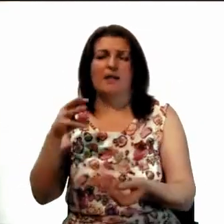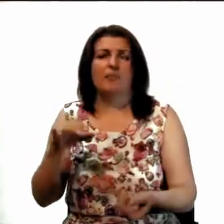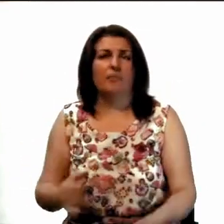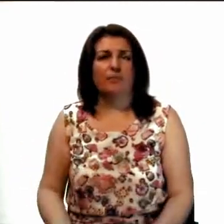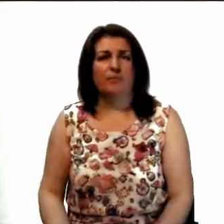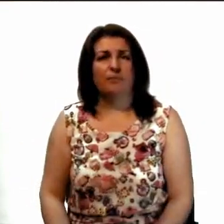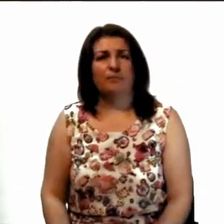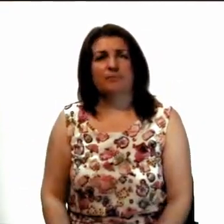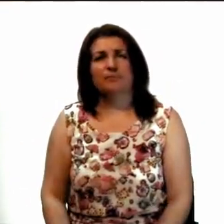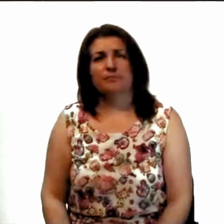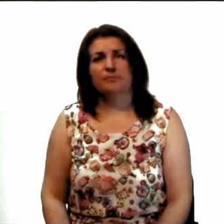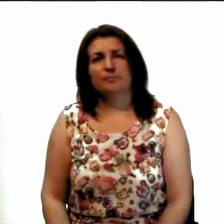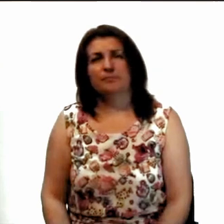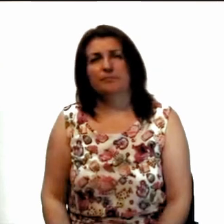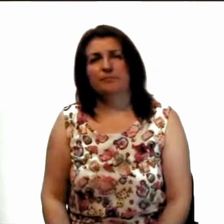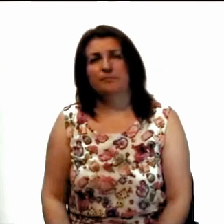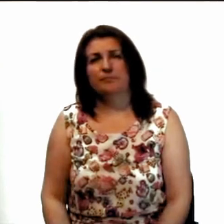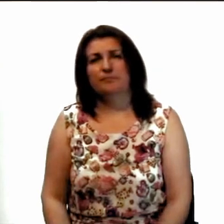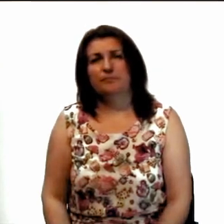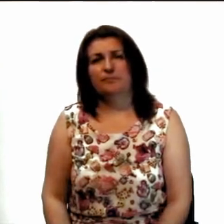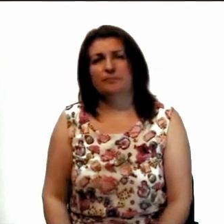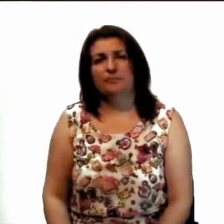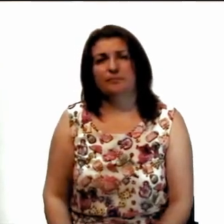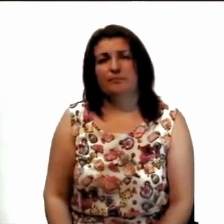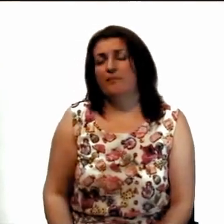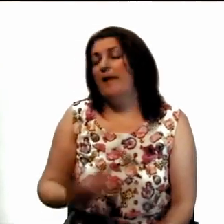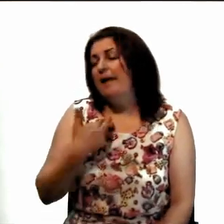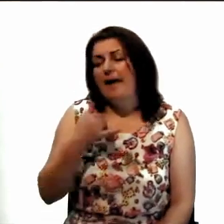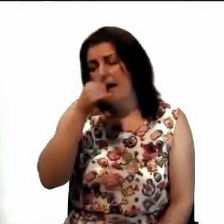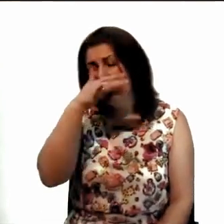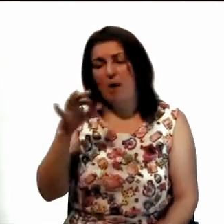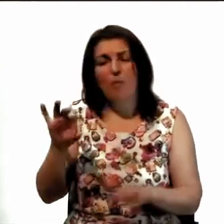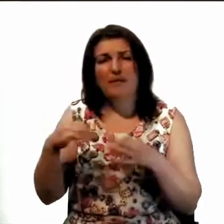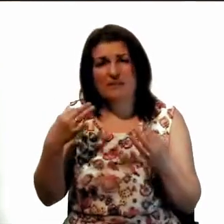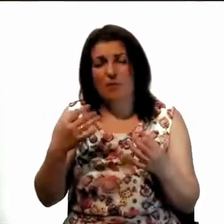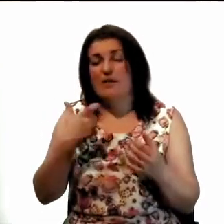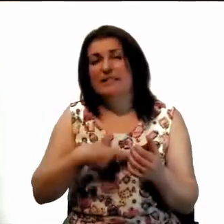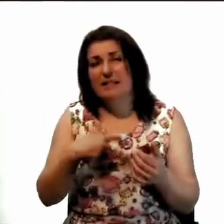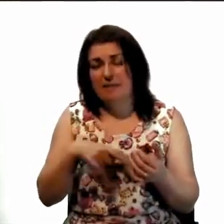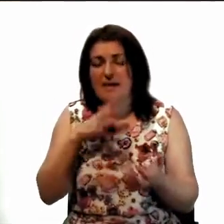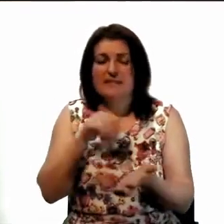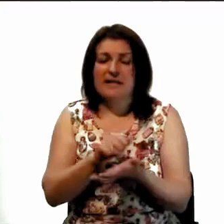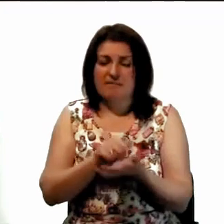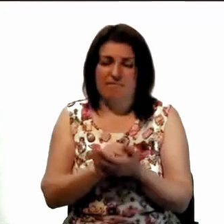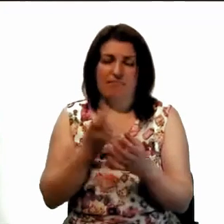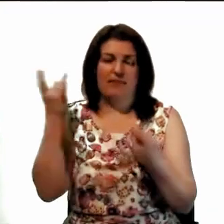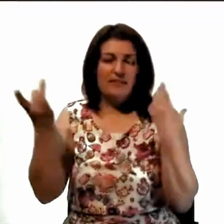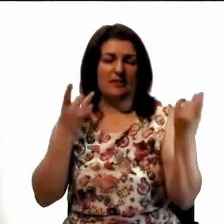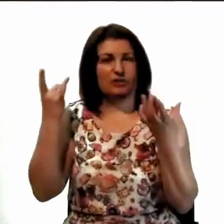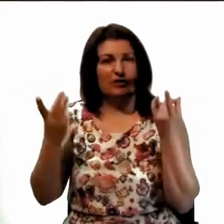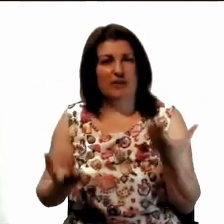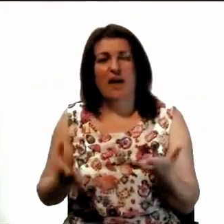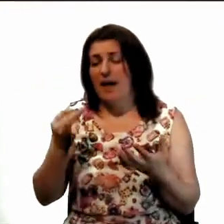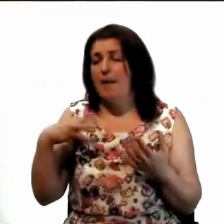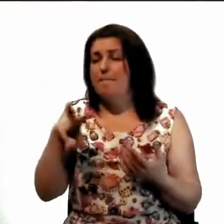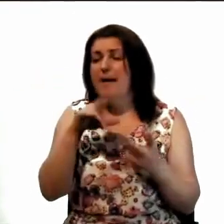Я не могу позволить себе заниматься расточительством. И